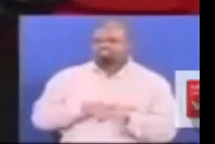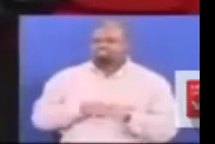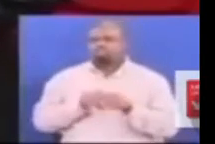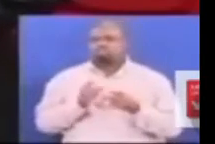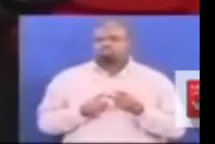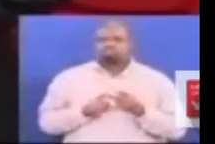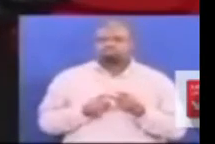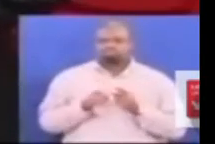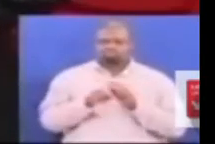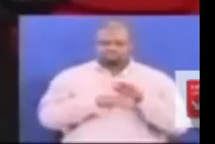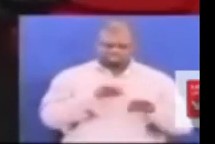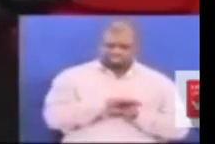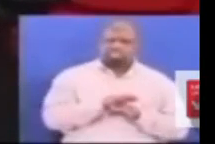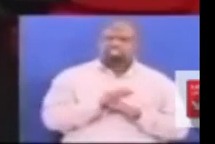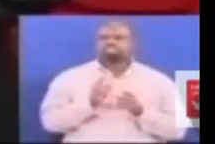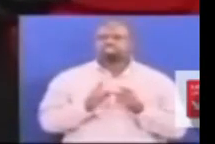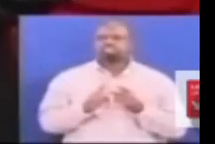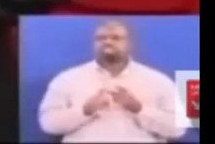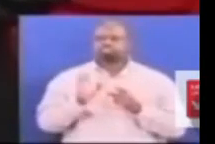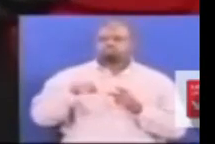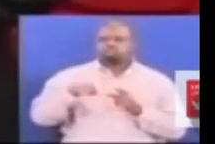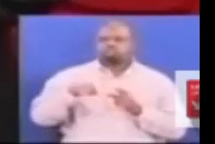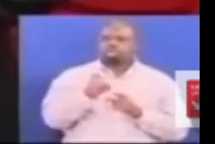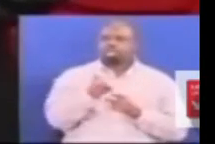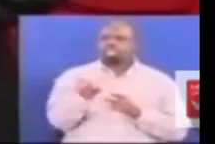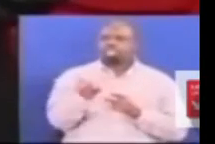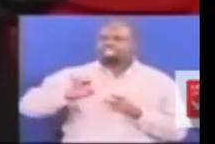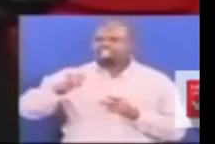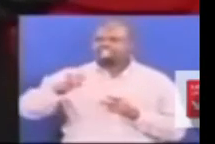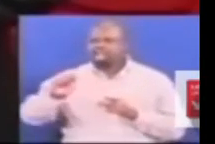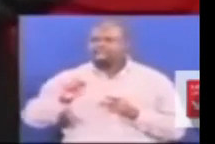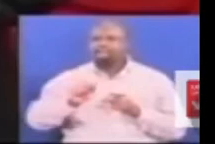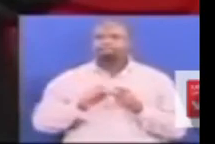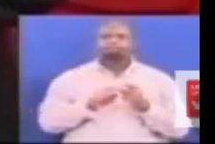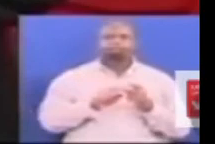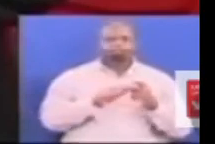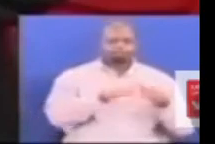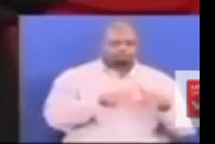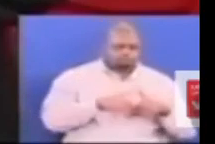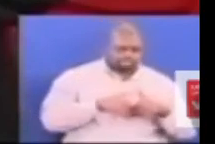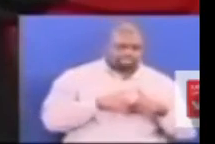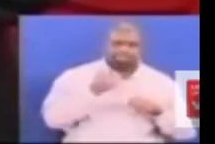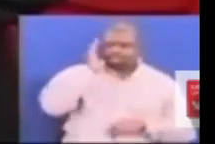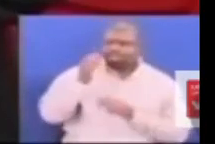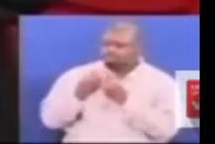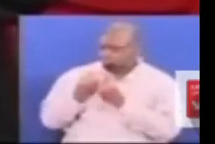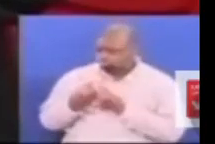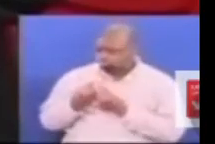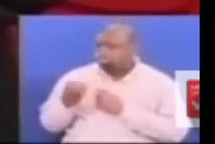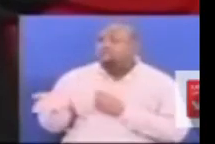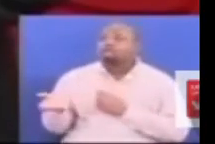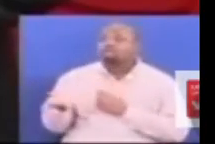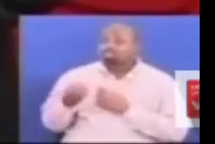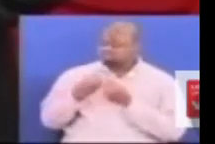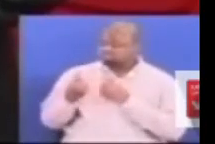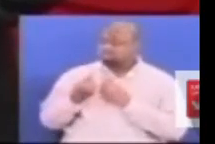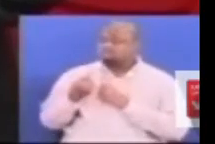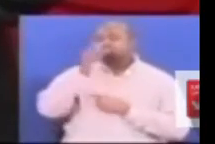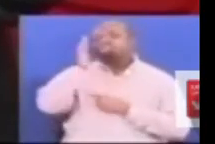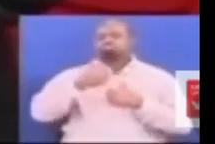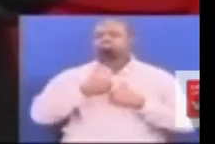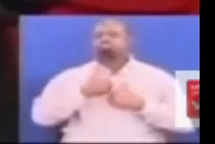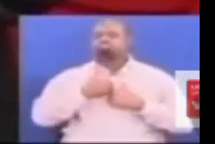wa mkoa wa Geita. Bunge na serikali tulilizungumza hapa, serikali ikasema inafanya uchunguzi, hadi leo